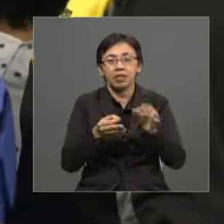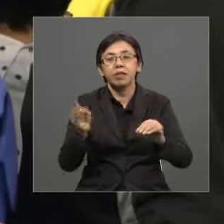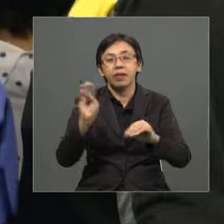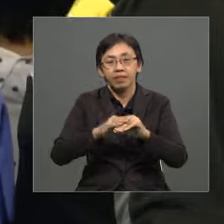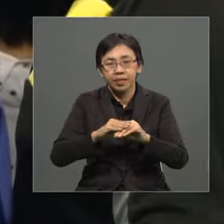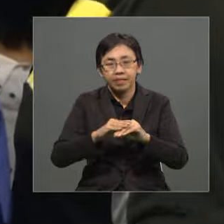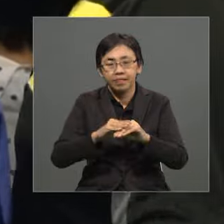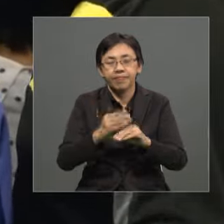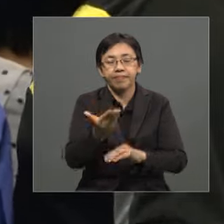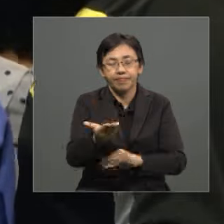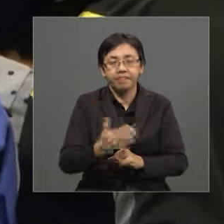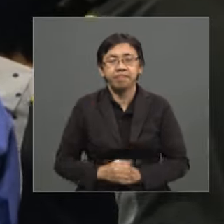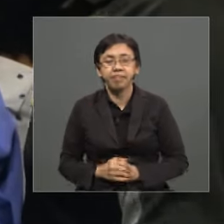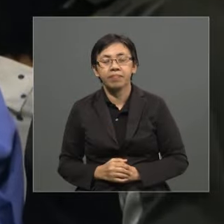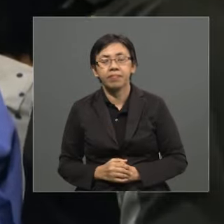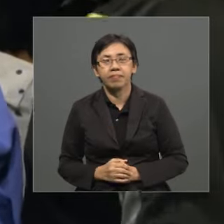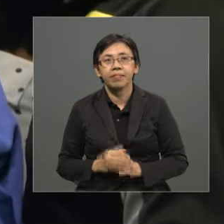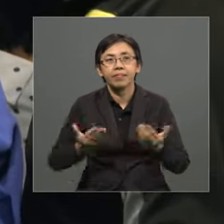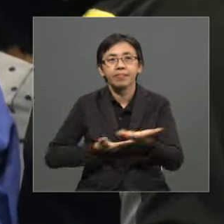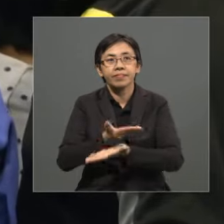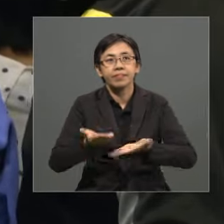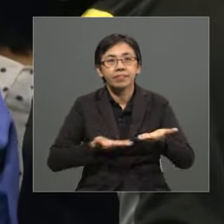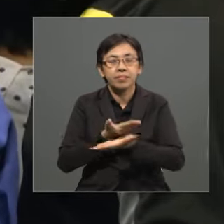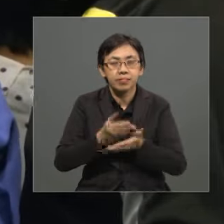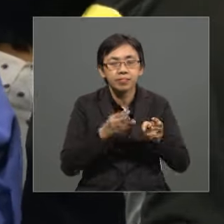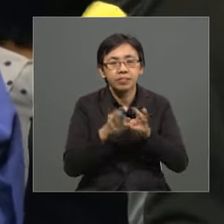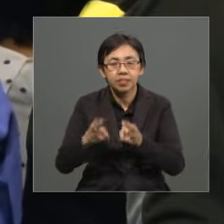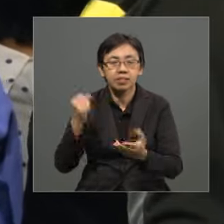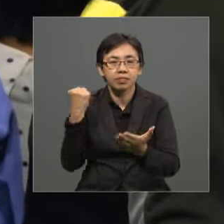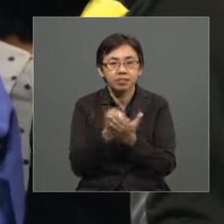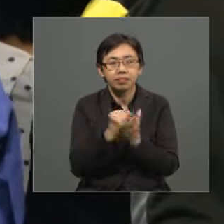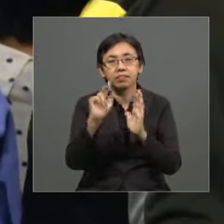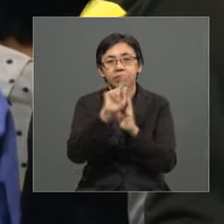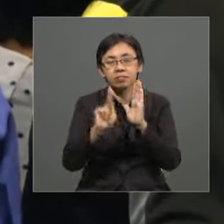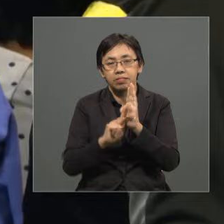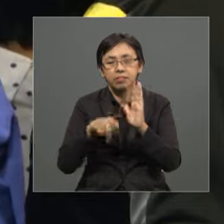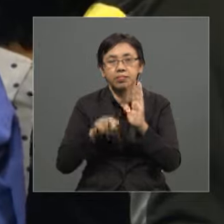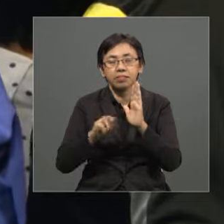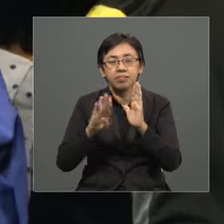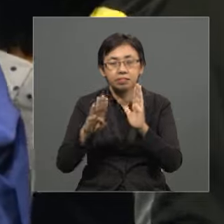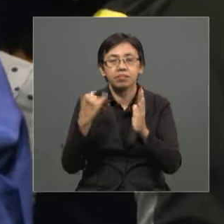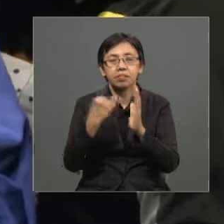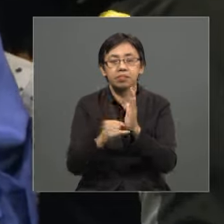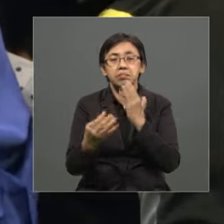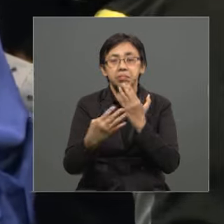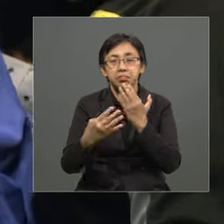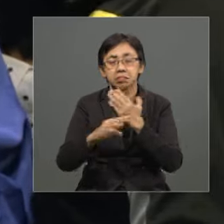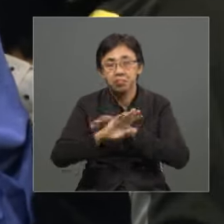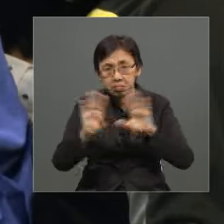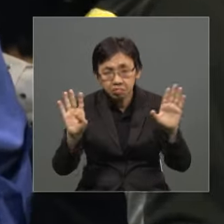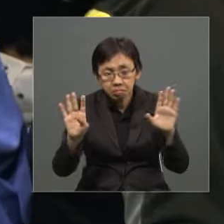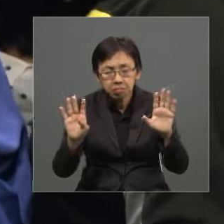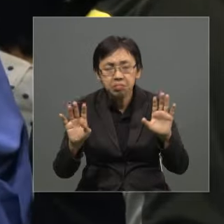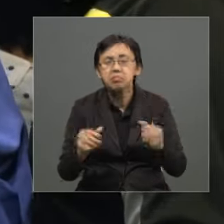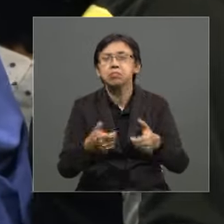ชูศักดิ์สิรินิละได้พูดถึงการพิจารณาศึกษาแนวทางการตราพระราชบัญญัตินิรโทษกรรมว่าอยากจะให้รายงาน